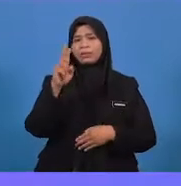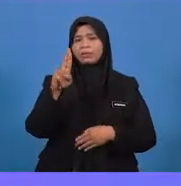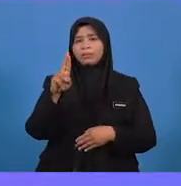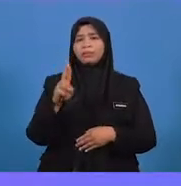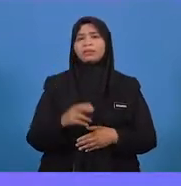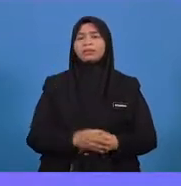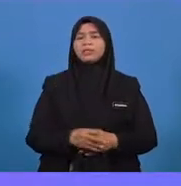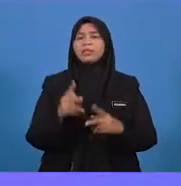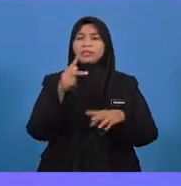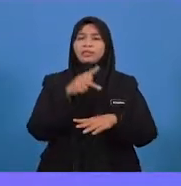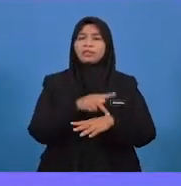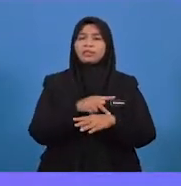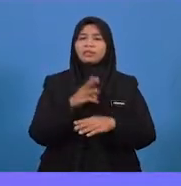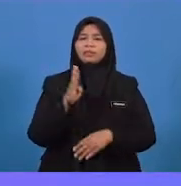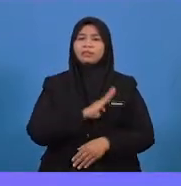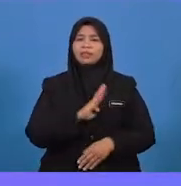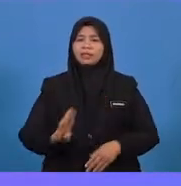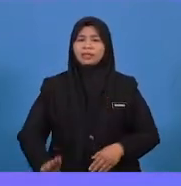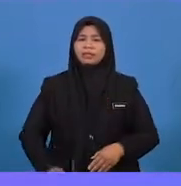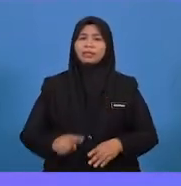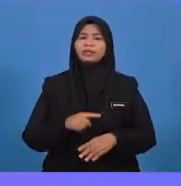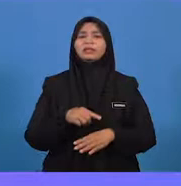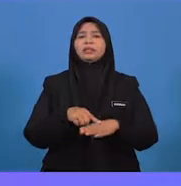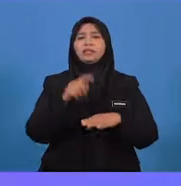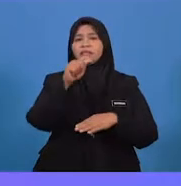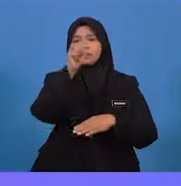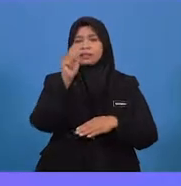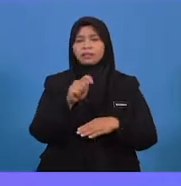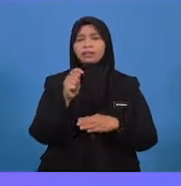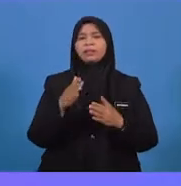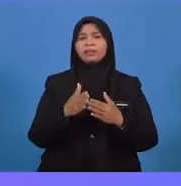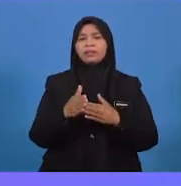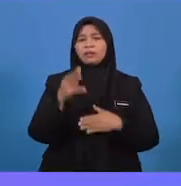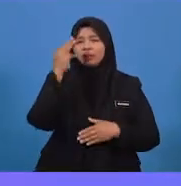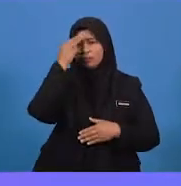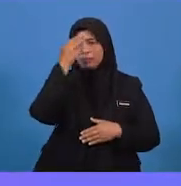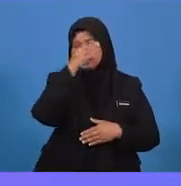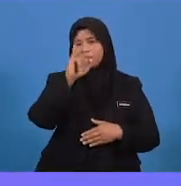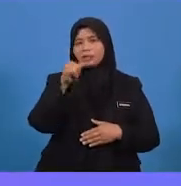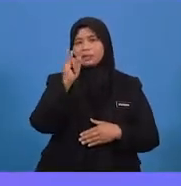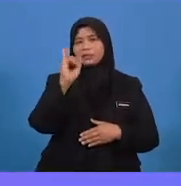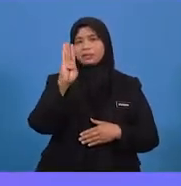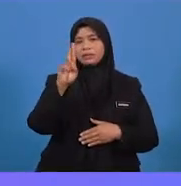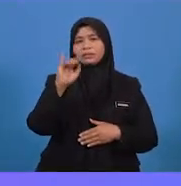radhiyallahu anhu ketika baginda ditanya oleh malaikat Jibril alaihi salam tentang iman.